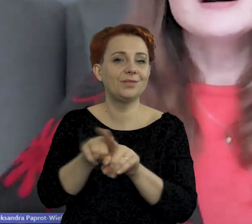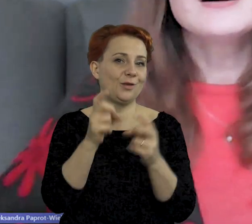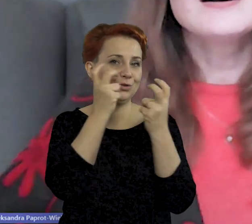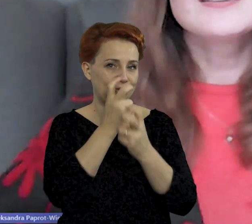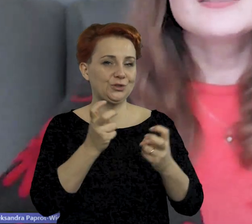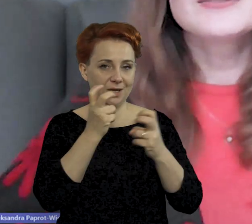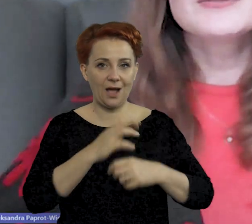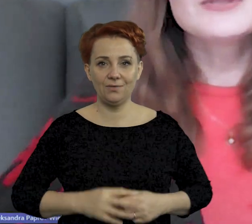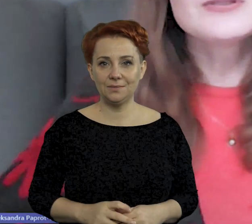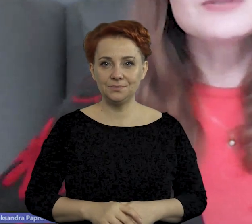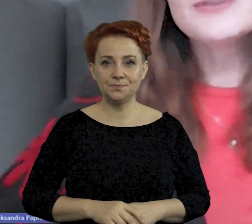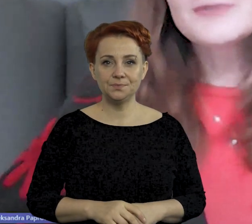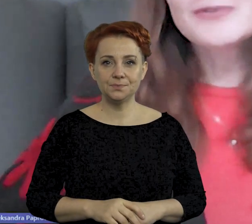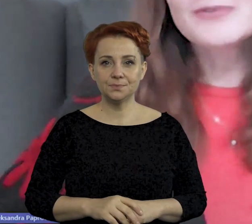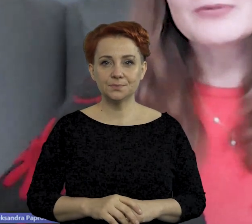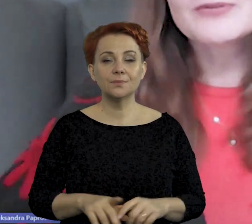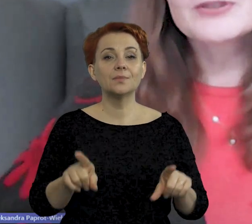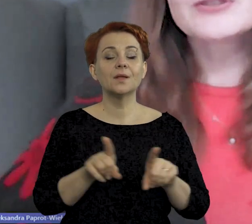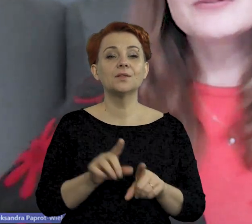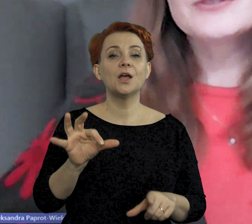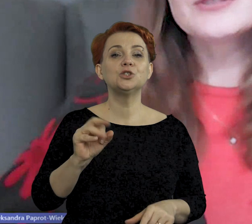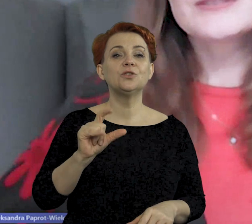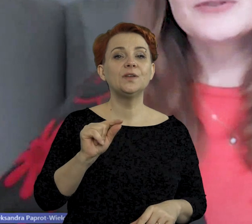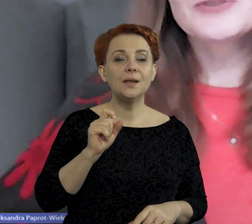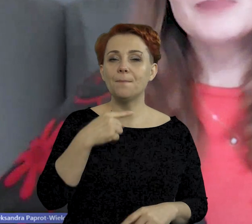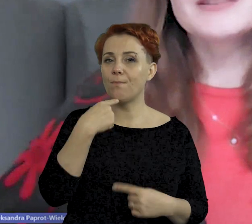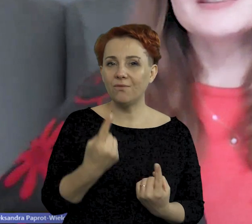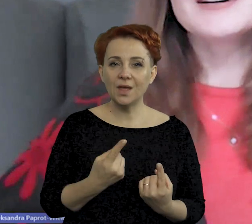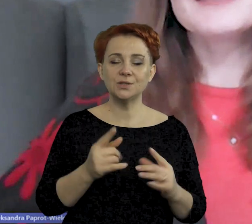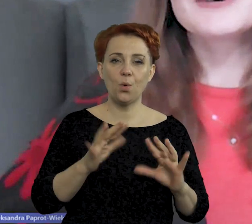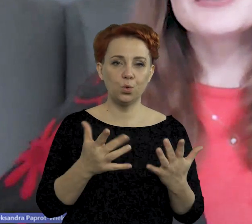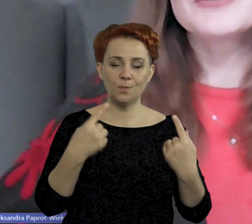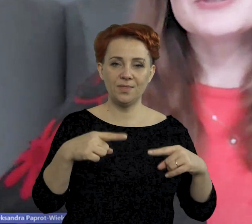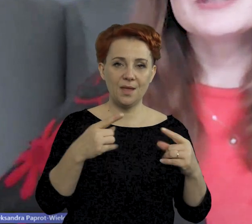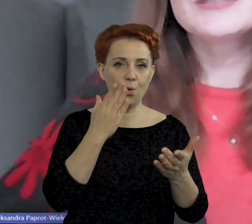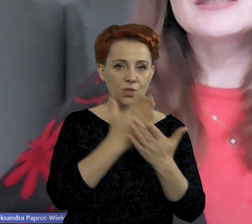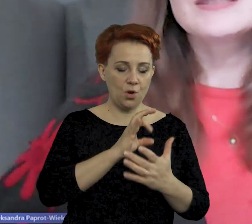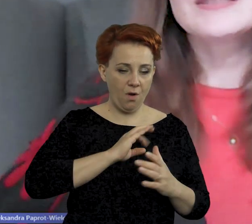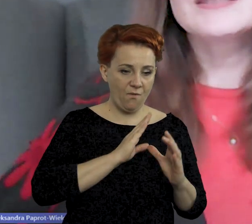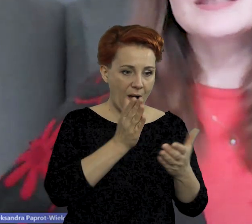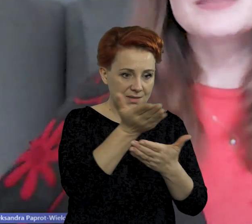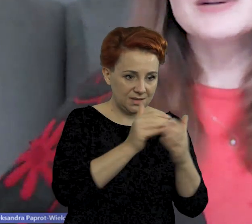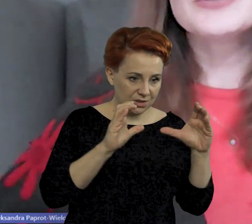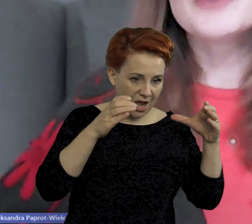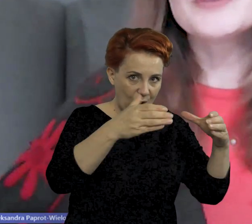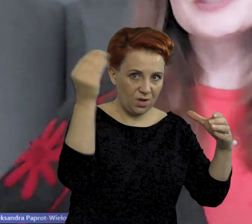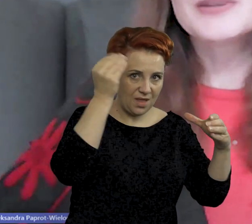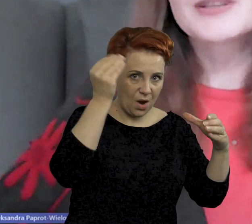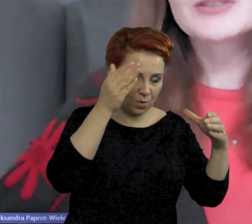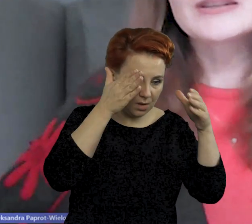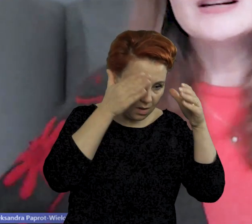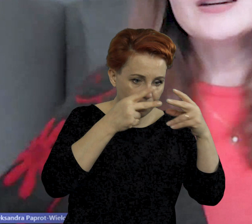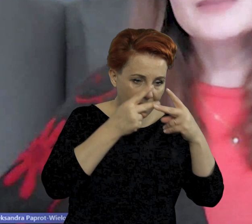ciekawym. To, co Filip wspomniał również, czyli to wyjście ze swojej bańki, tak? Warto wyjść z tej bańki i